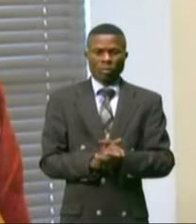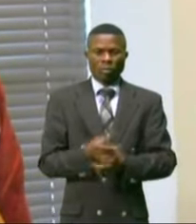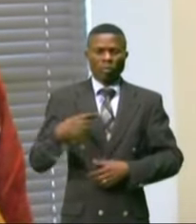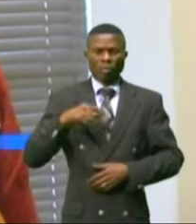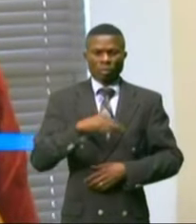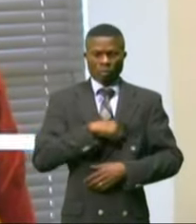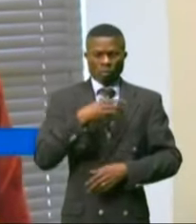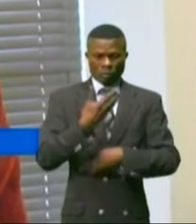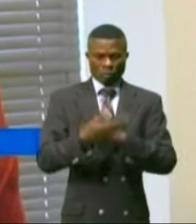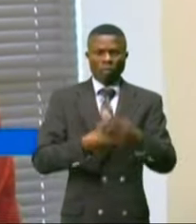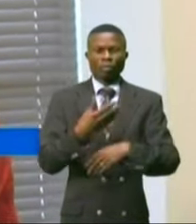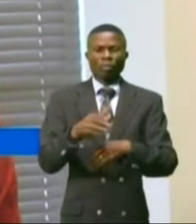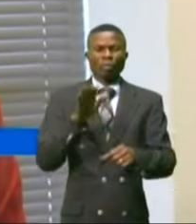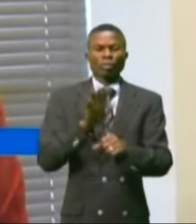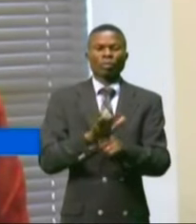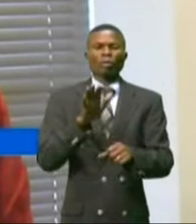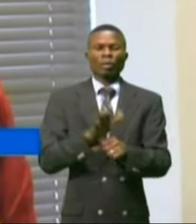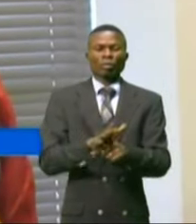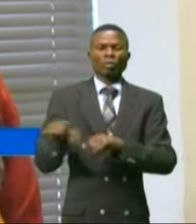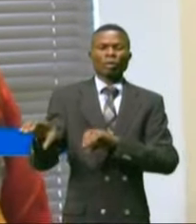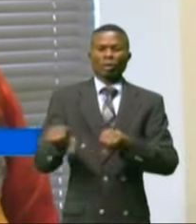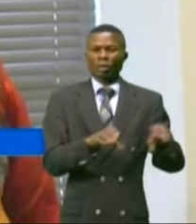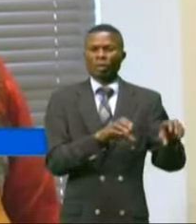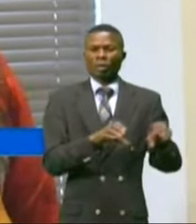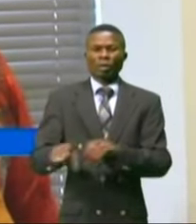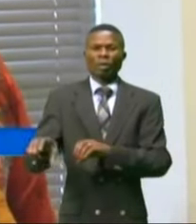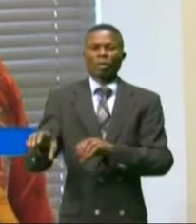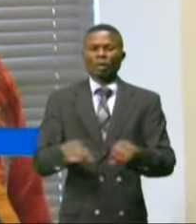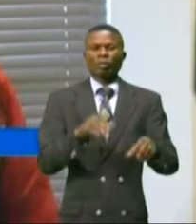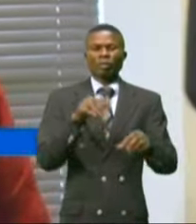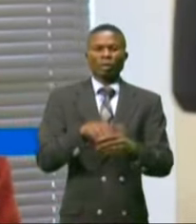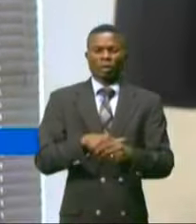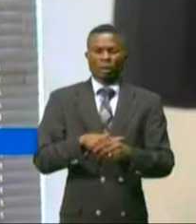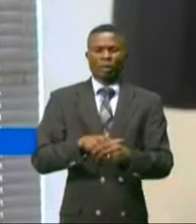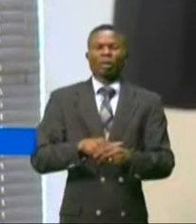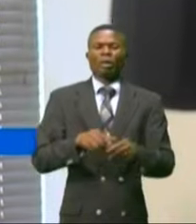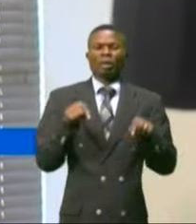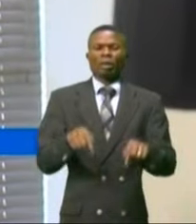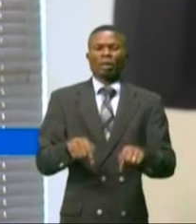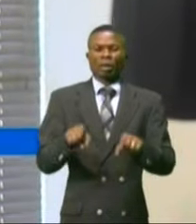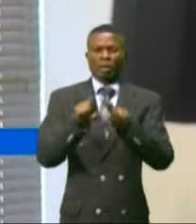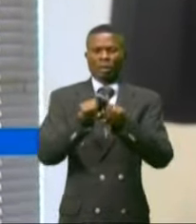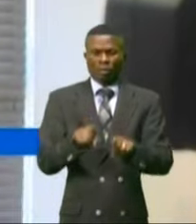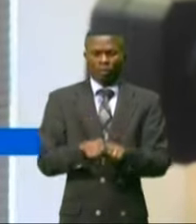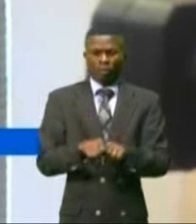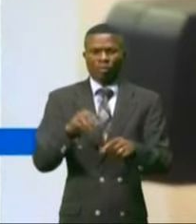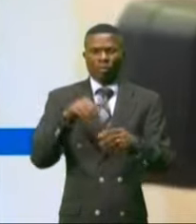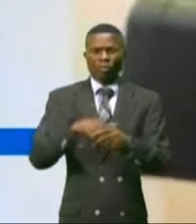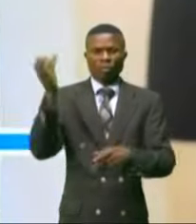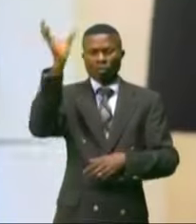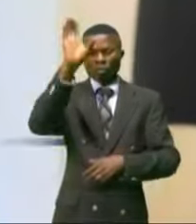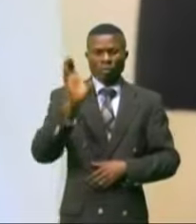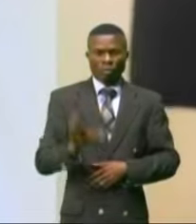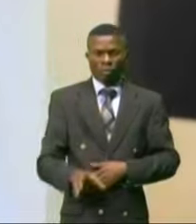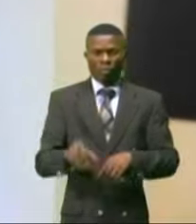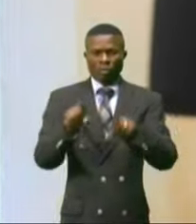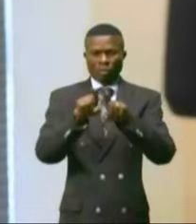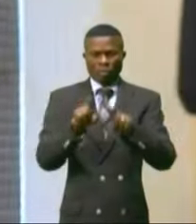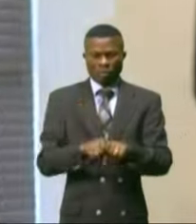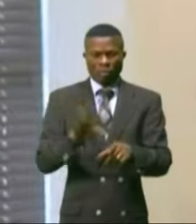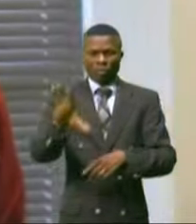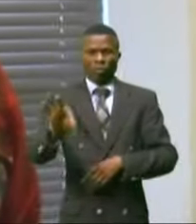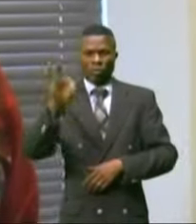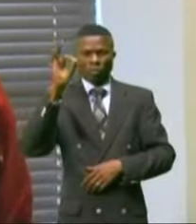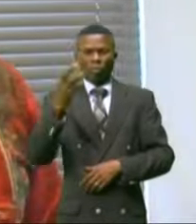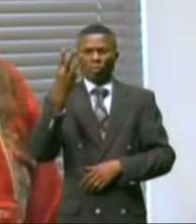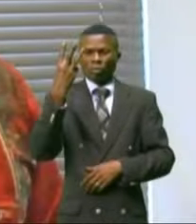mener un certain nombre d'activités au niveau central et dans la province du Congo central, et aussi nous avons choisi